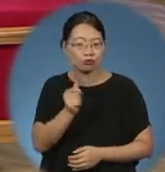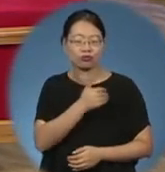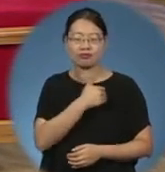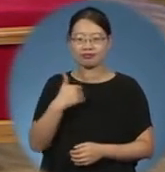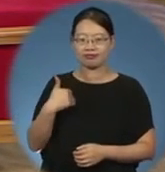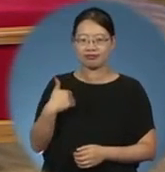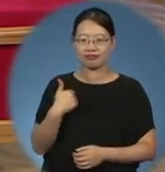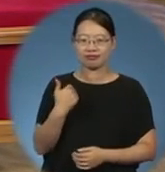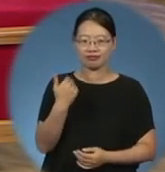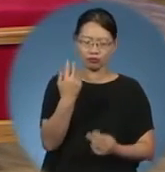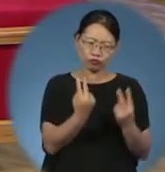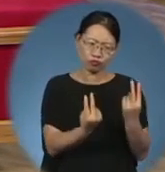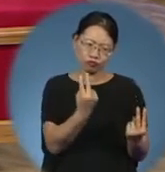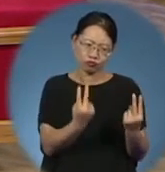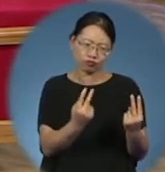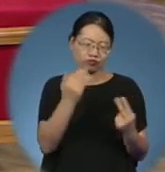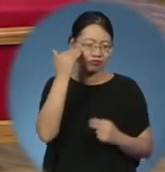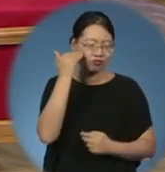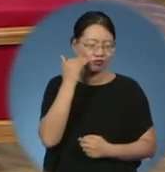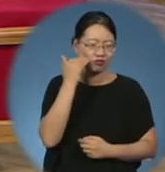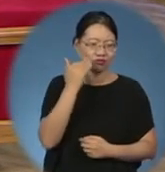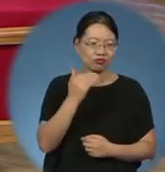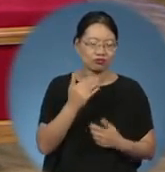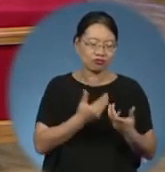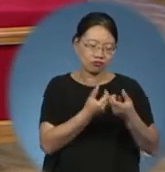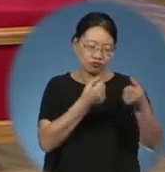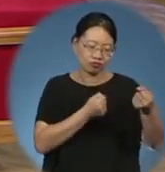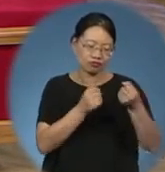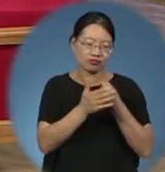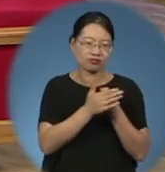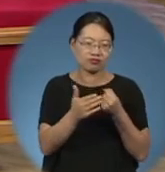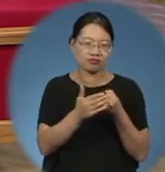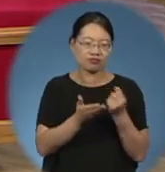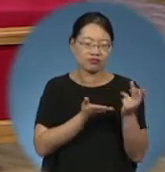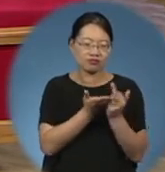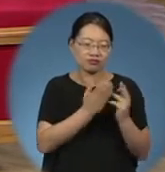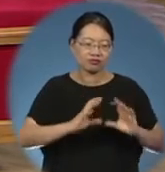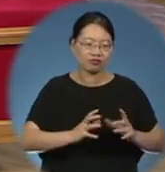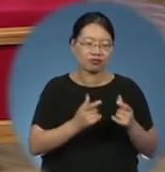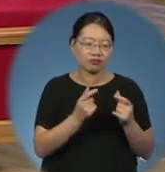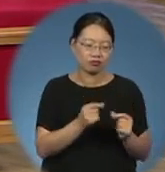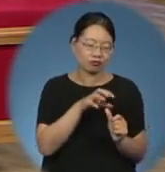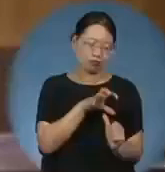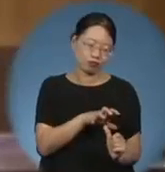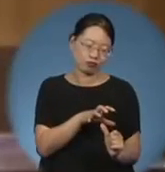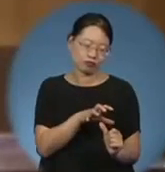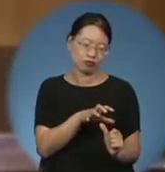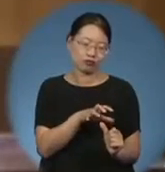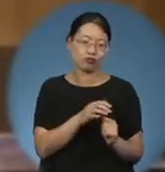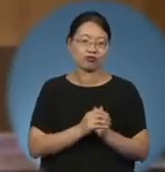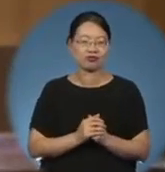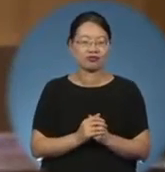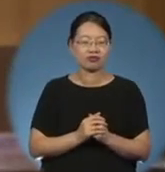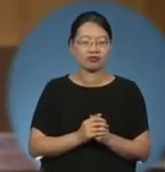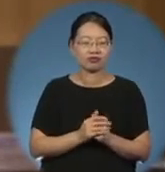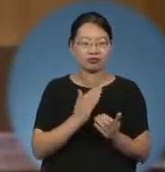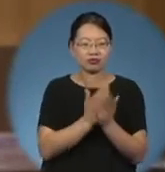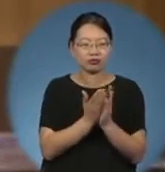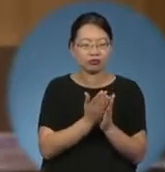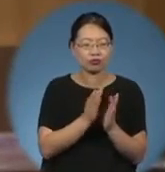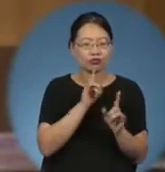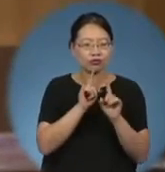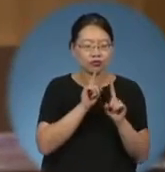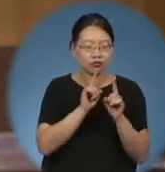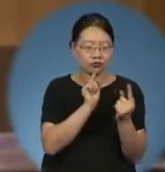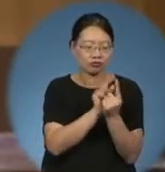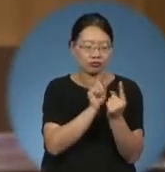비하면 우리는 사실 또 분당까지 돼서 거의 섬나라 처럼 고립되어 있지 않습니까 그래서 다 언어를 접하게